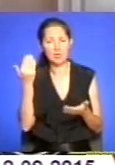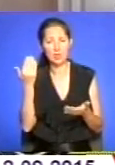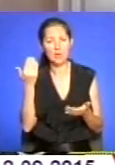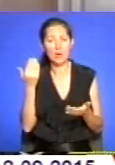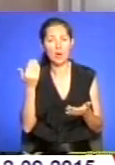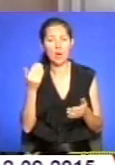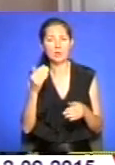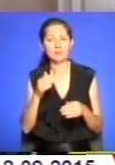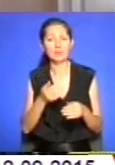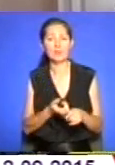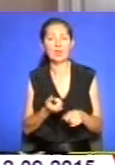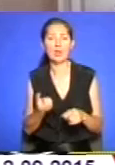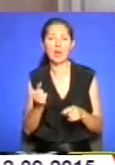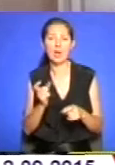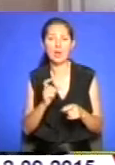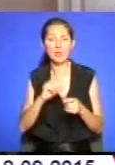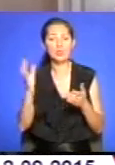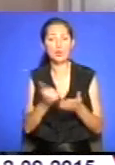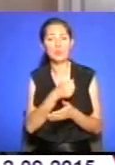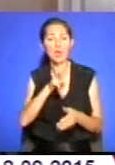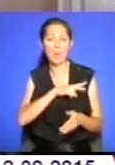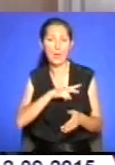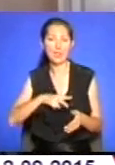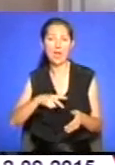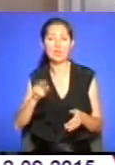Найбільше досягнення – це, звісно, медалі чемпіонату світу.